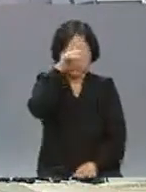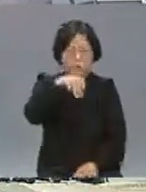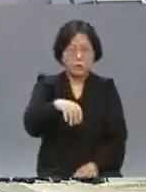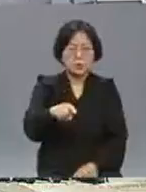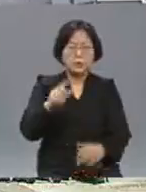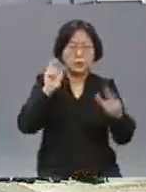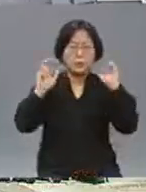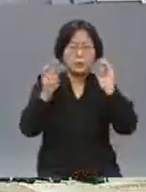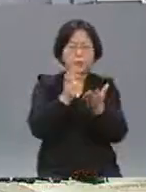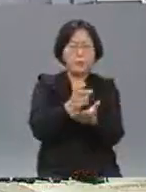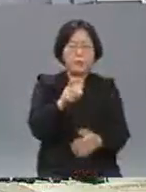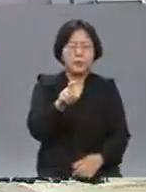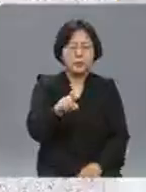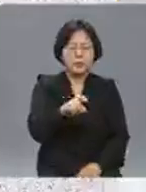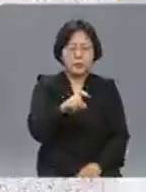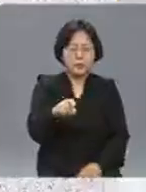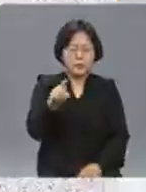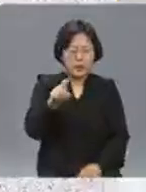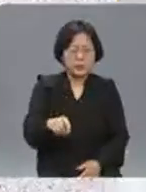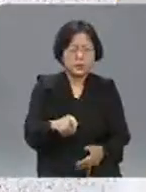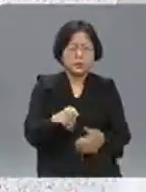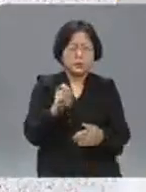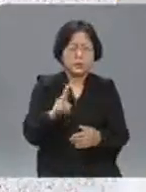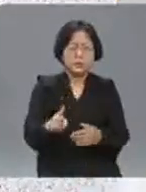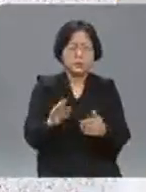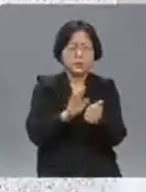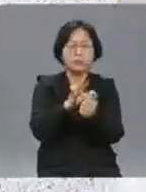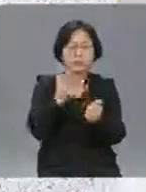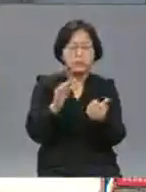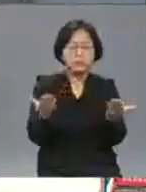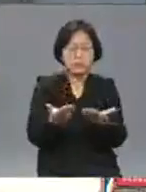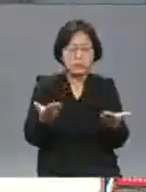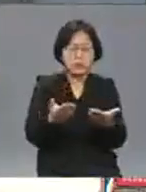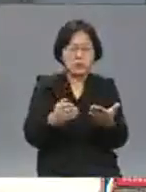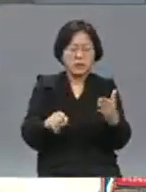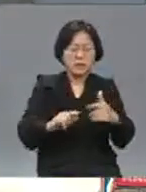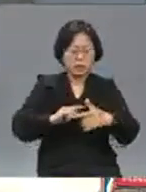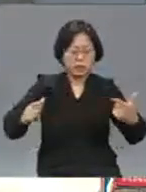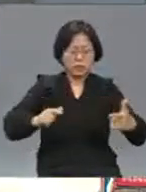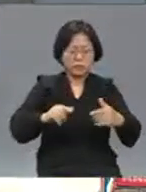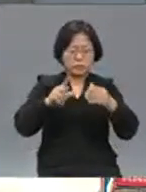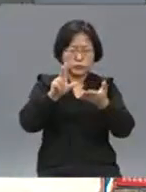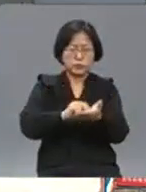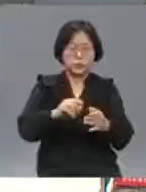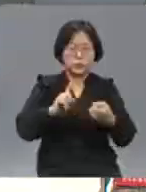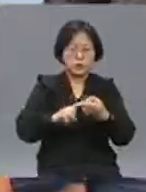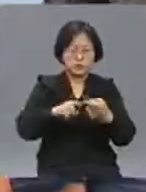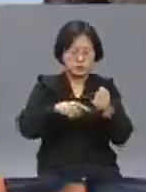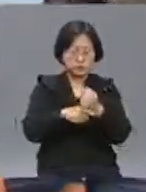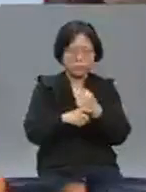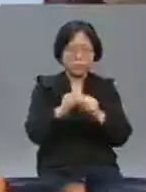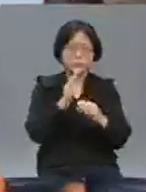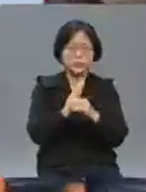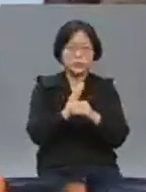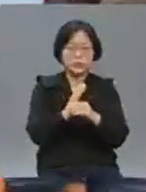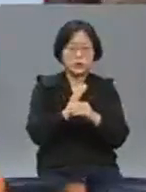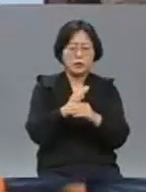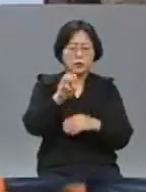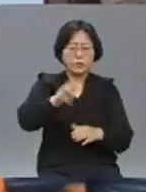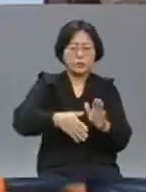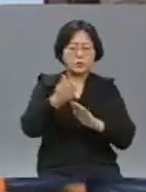이 회사의 법인카드 제공뿐 아니라 보조금 사업을 포함한 회사 내부 문제에 대해서도 들여다보고 있습니다.